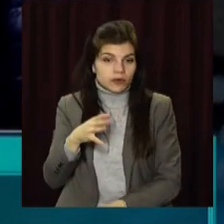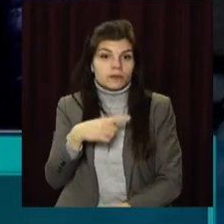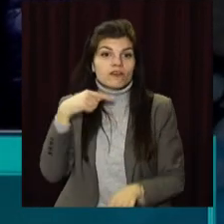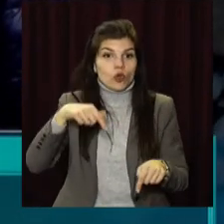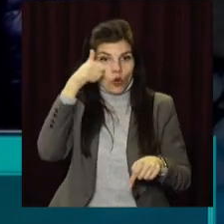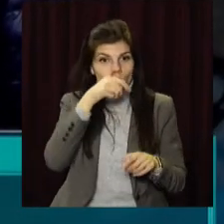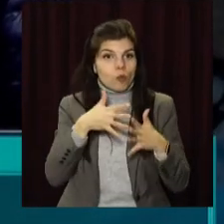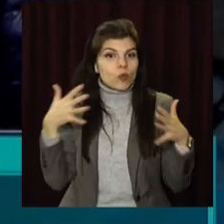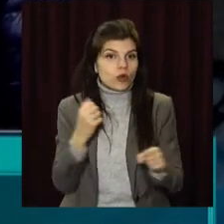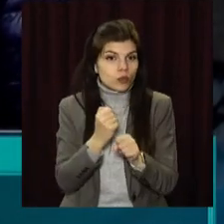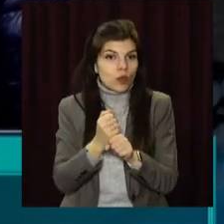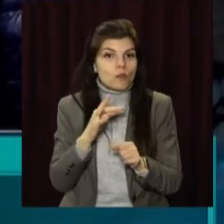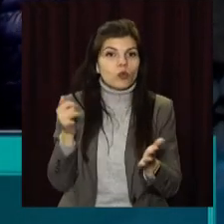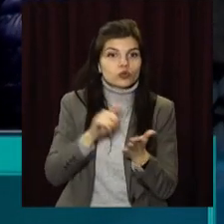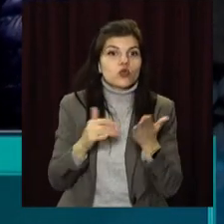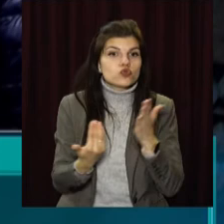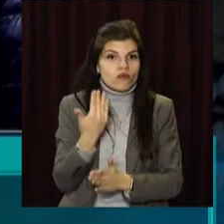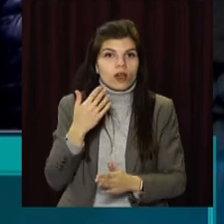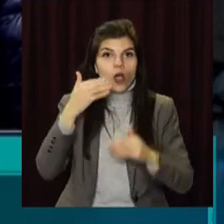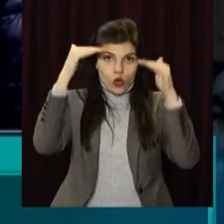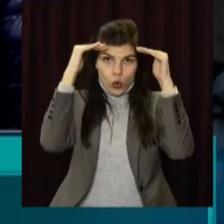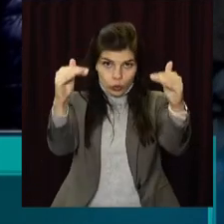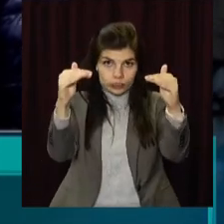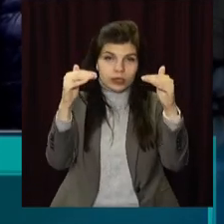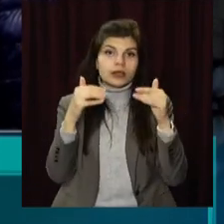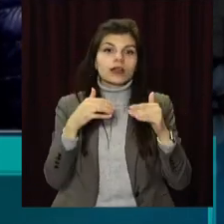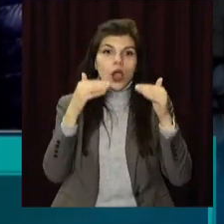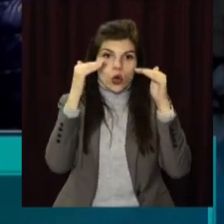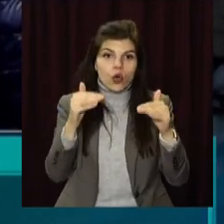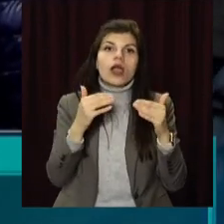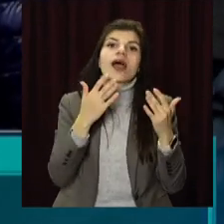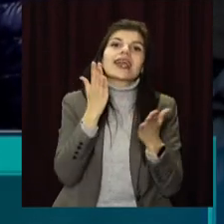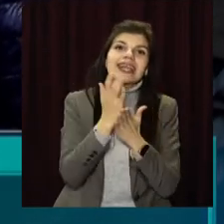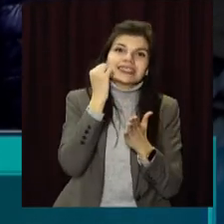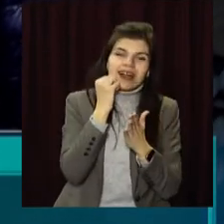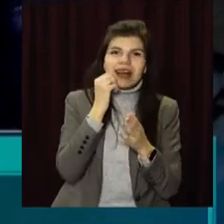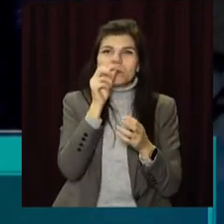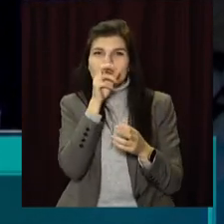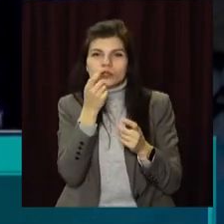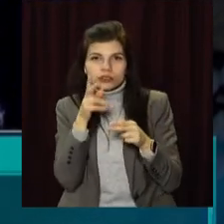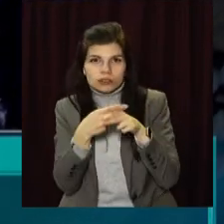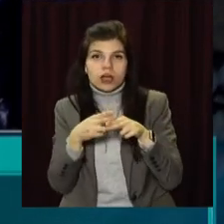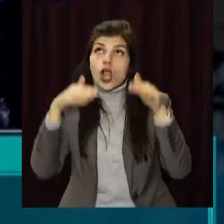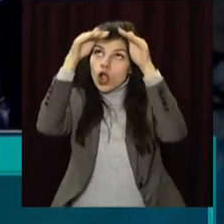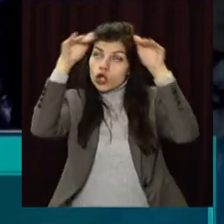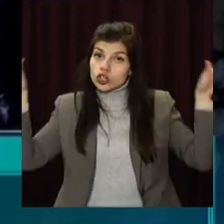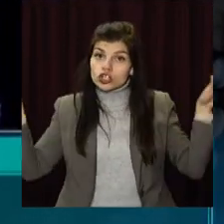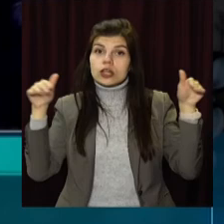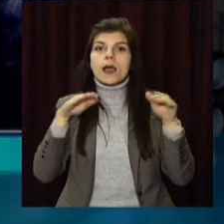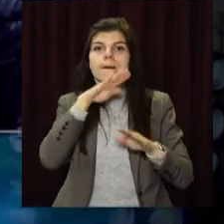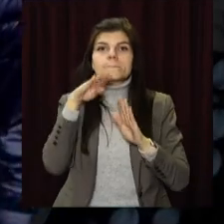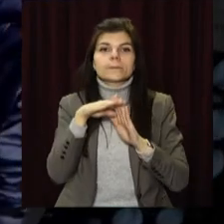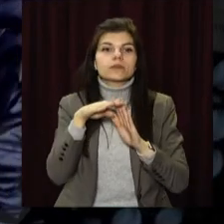проведений великий об'єм робіт по установці нових козирьків, по ремонту діючих козирьків, по ремонту криш, по ремонту